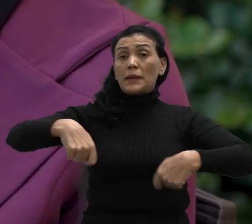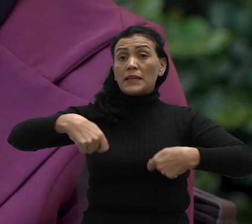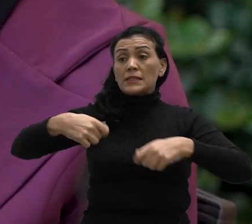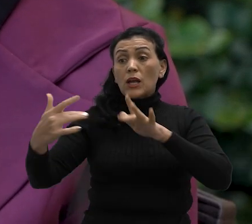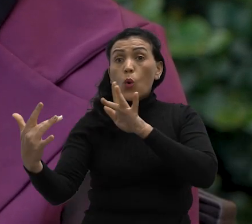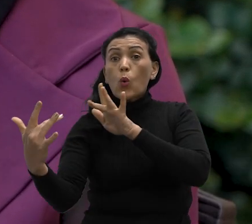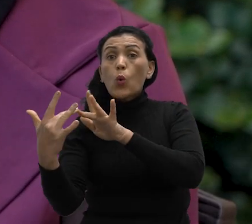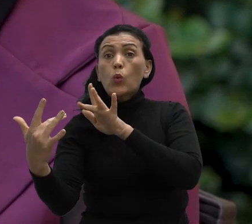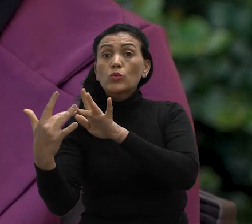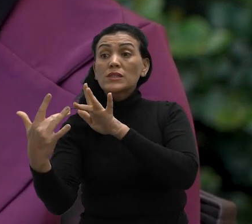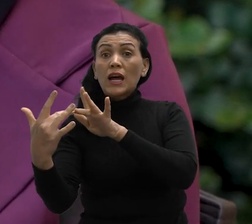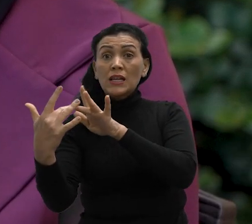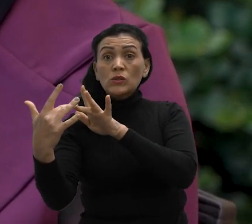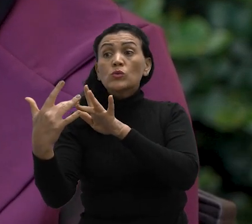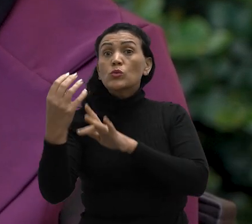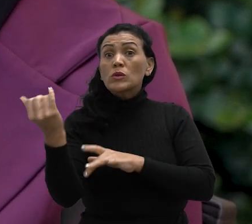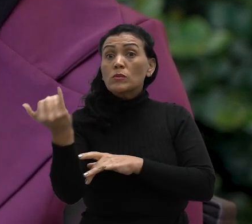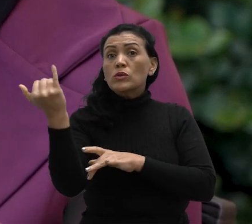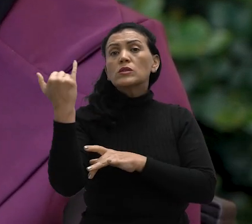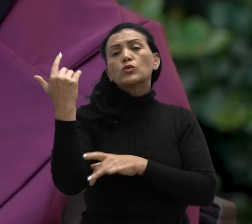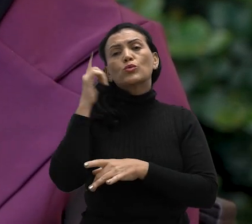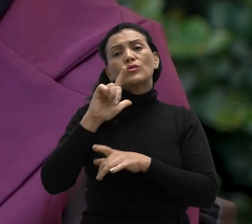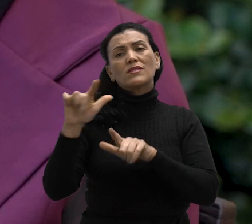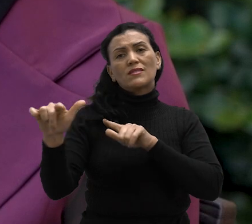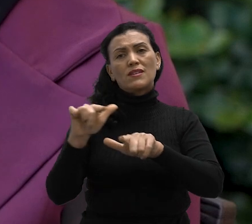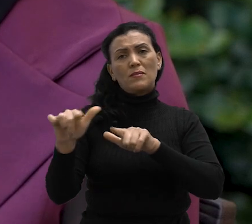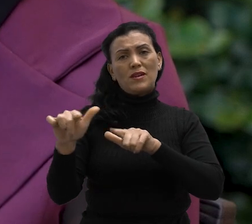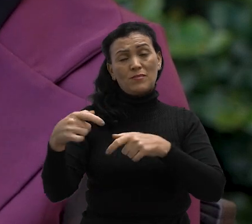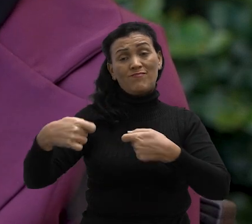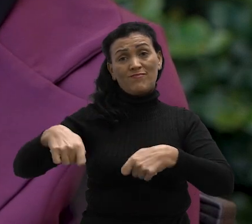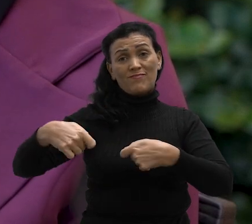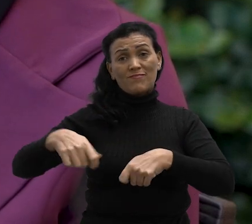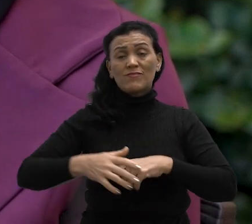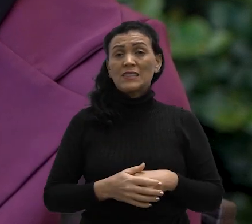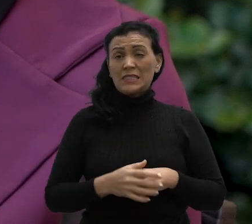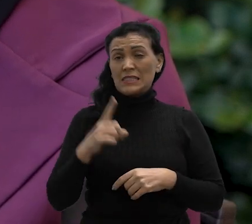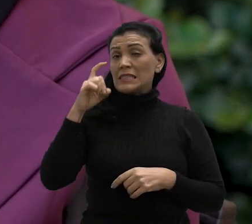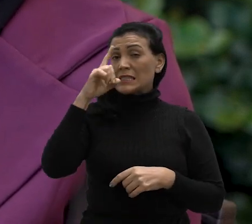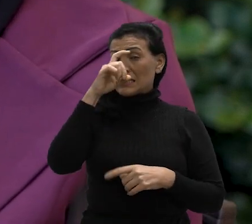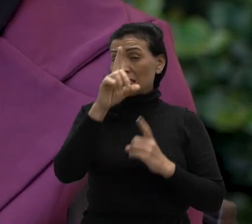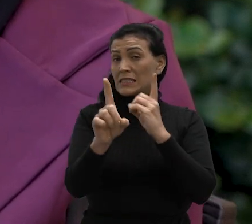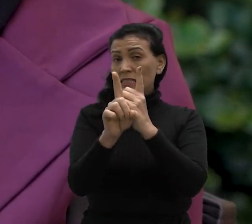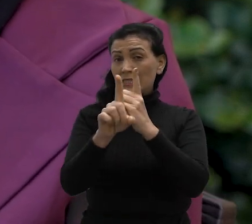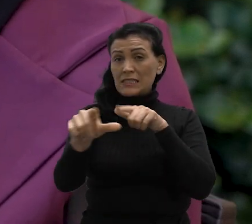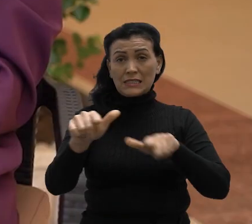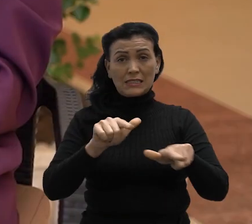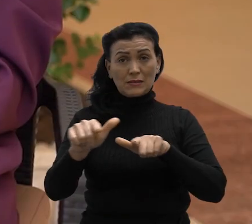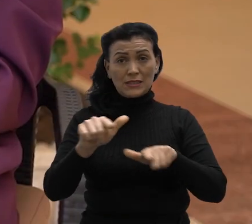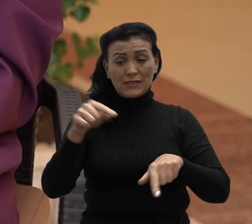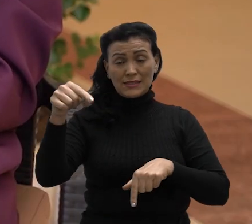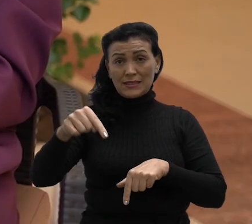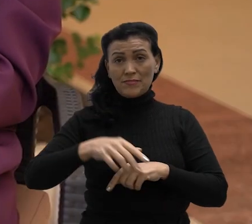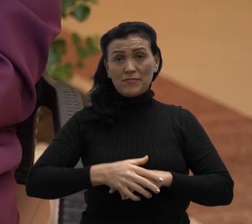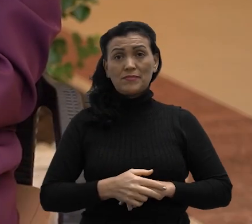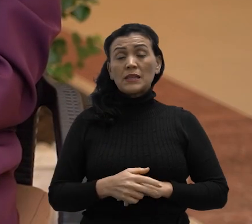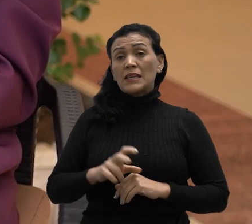بتمين واو او هو بمعنى هو الواسطة موجود وين مكان، فانه الانسان مش عارف وين يروح في غزة.